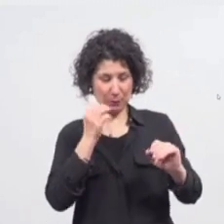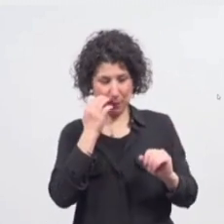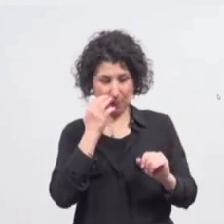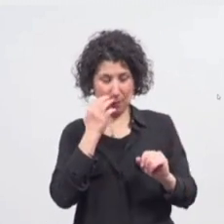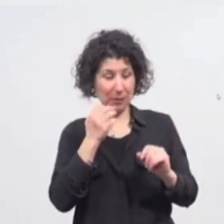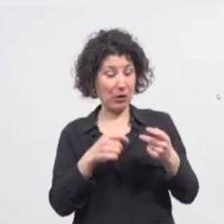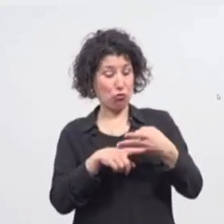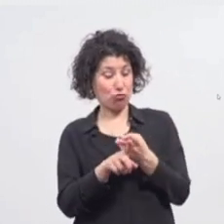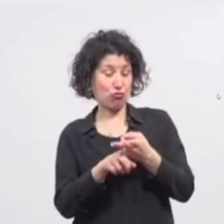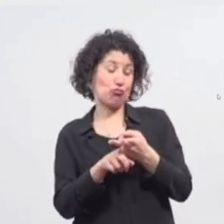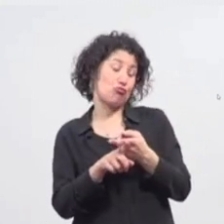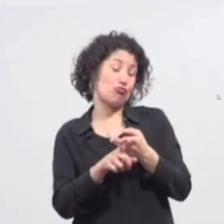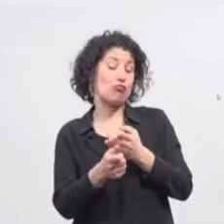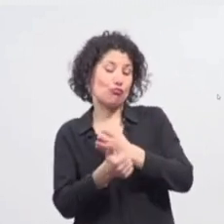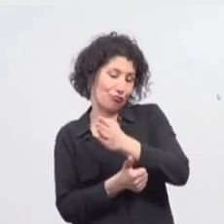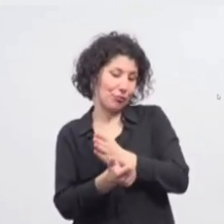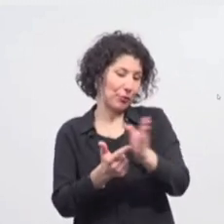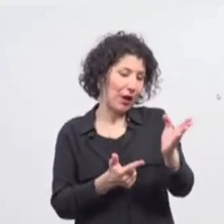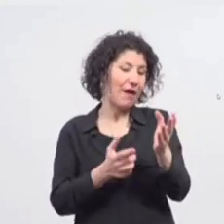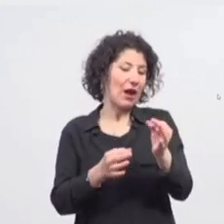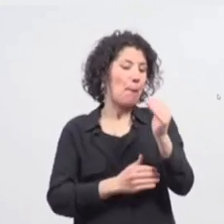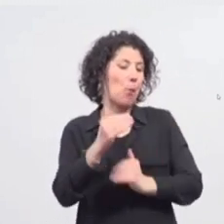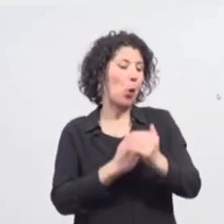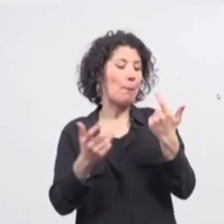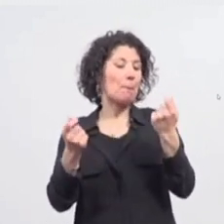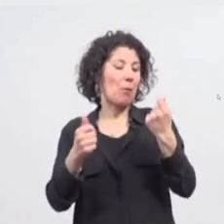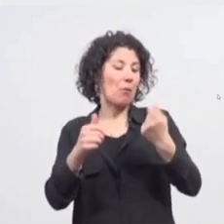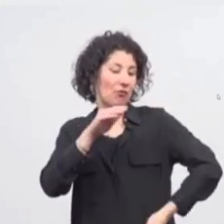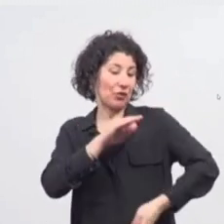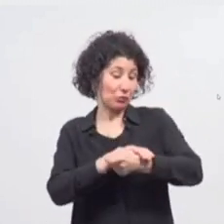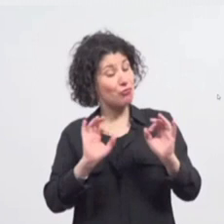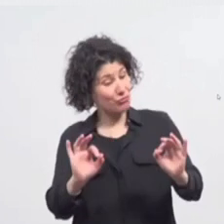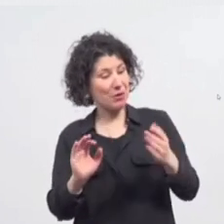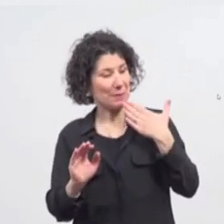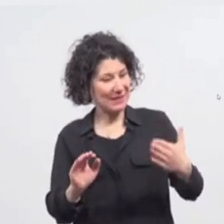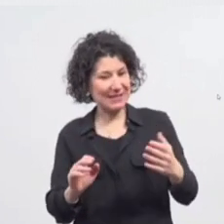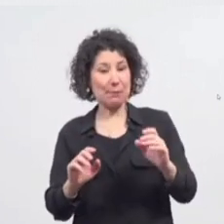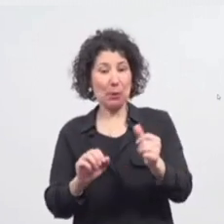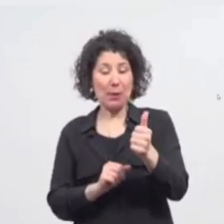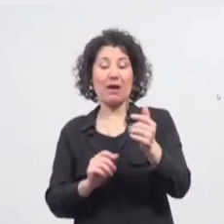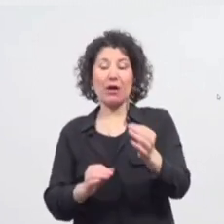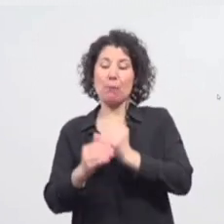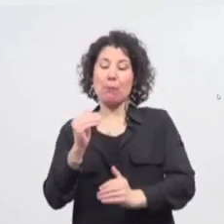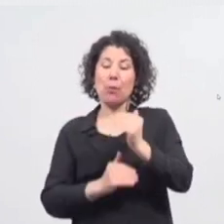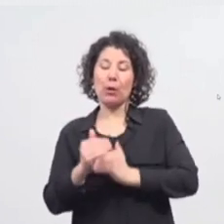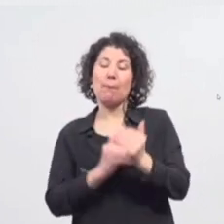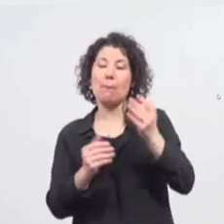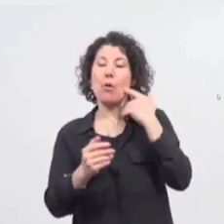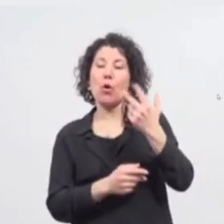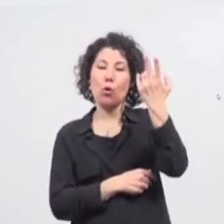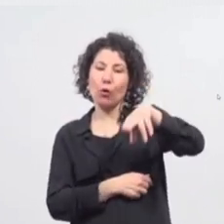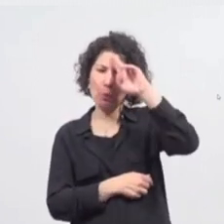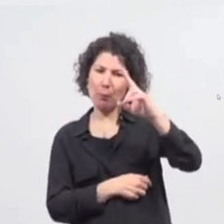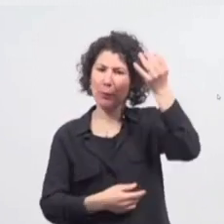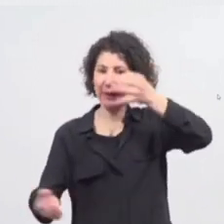deux programmes de financement. Je voudrais vous remercier d'abord avec le programme Europe Créative. N'oublions pas que nous avons un programme qui